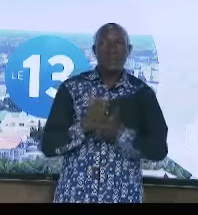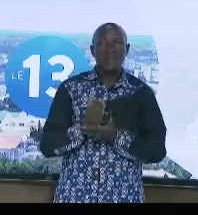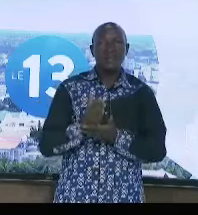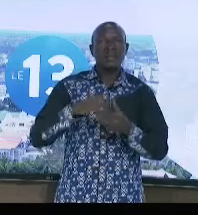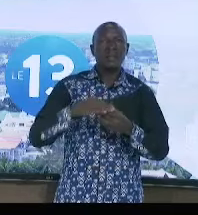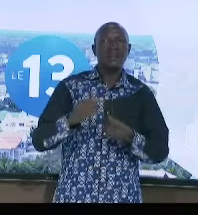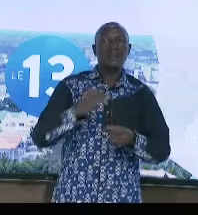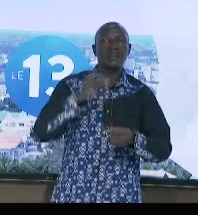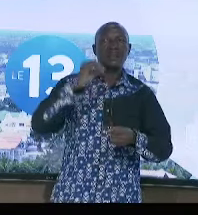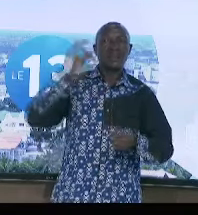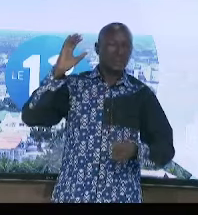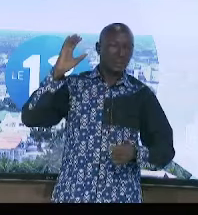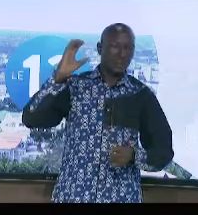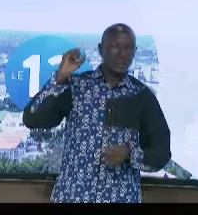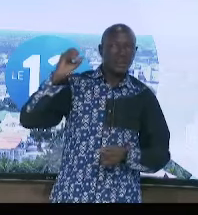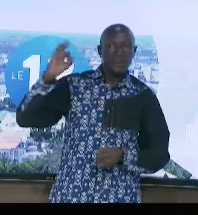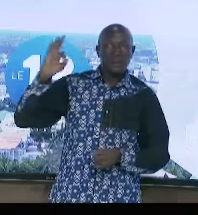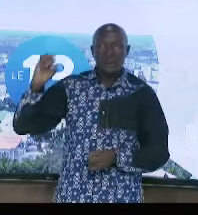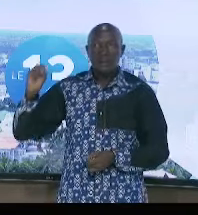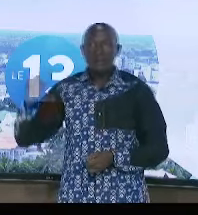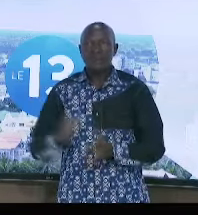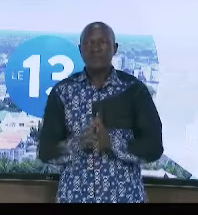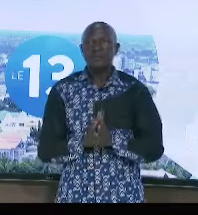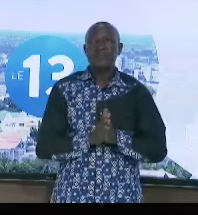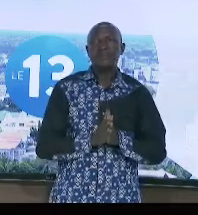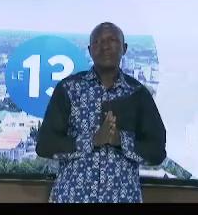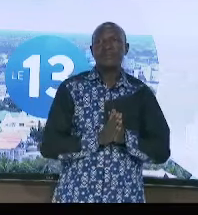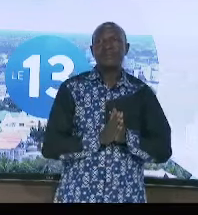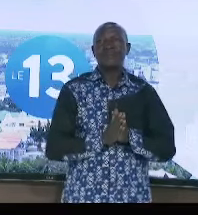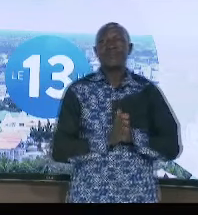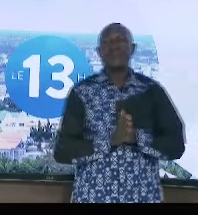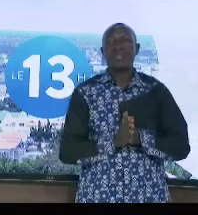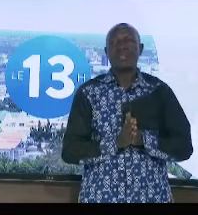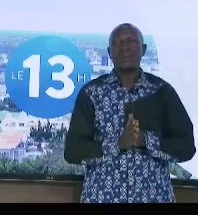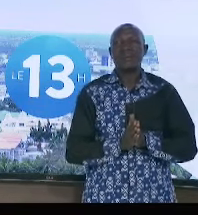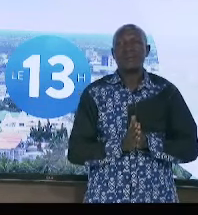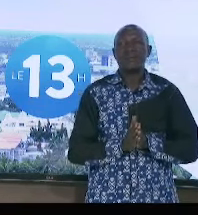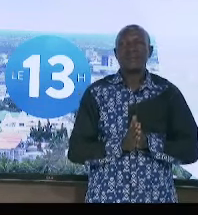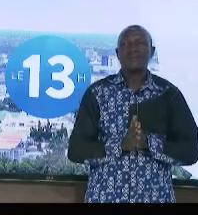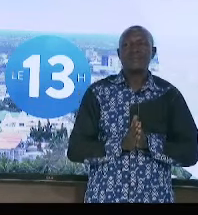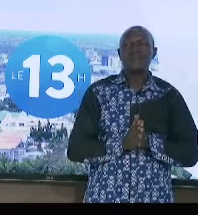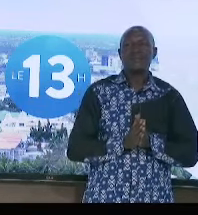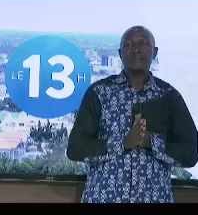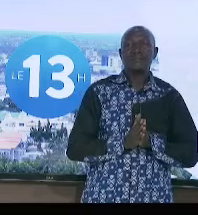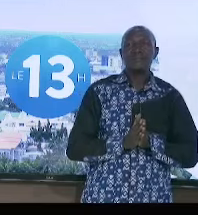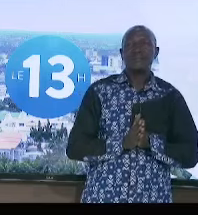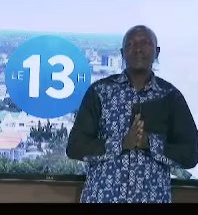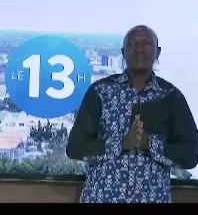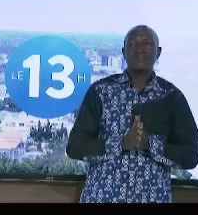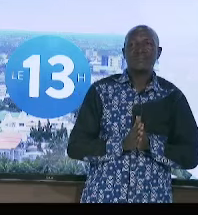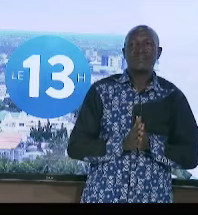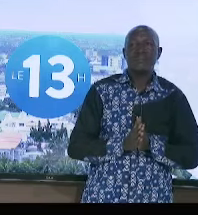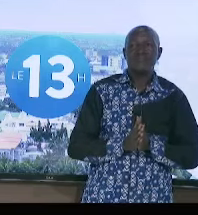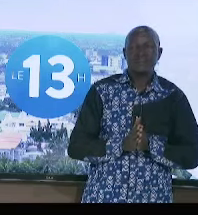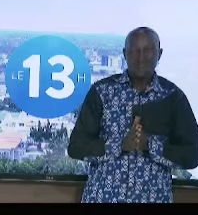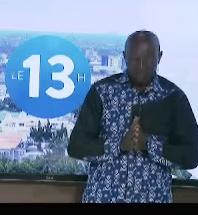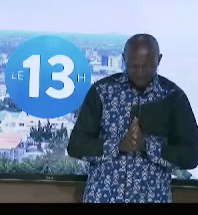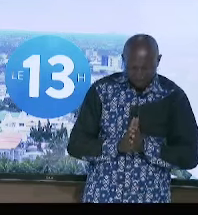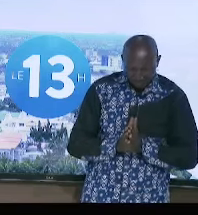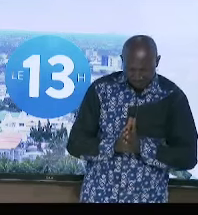Tu n'as pas fini de raconter ta même bêtise. Au lieu de penser au gaz, tu ferais mieux d'apprendre la